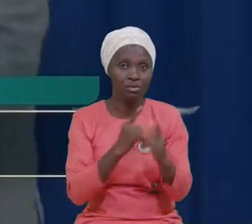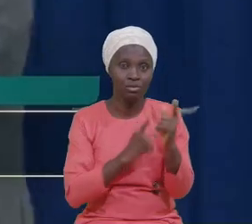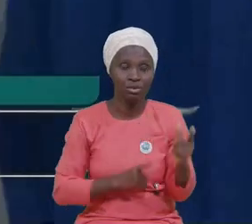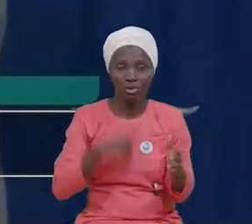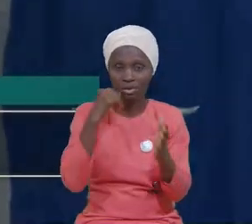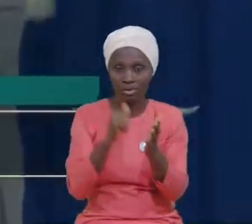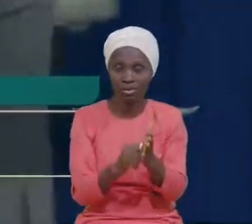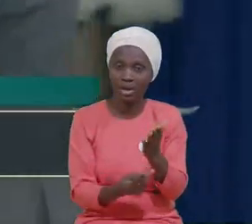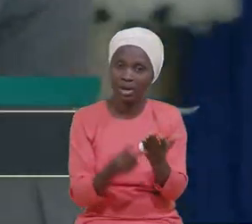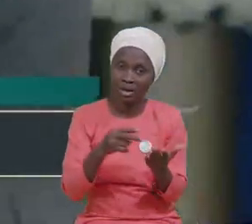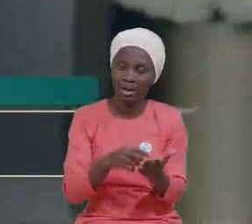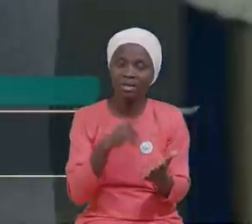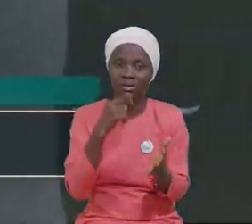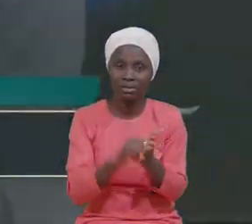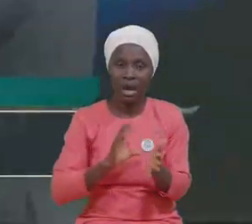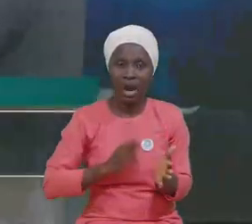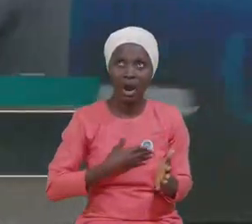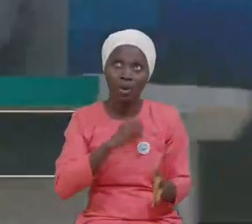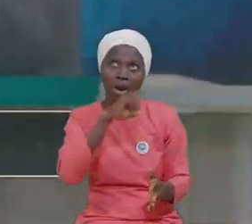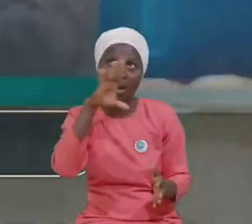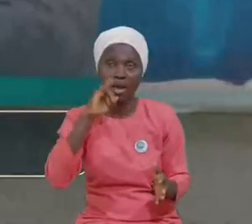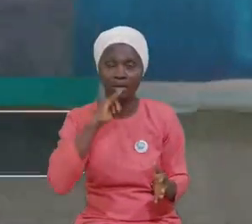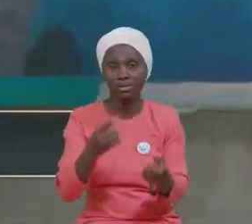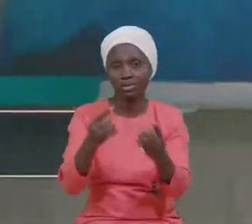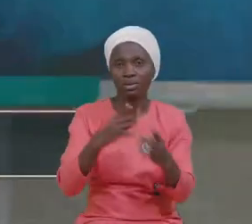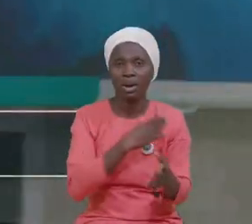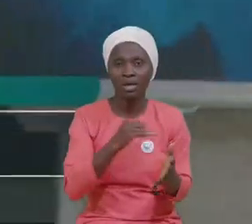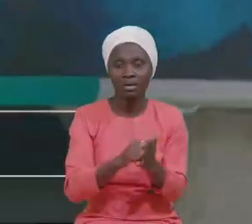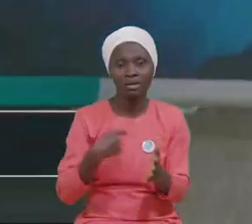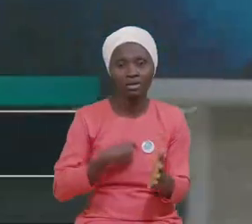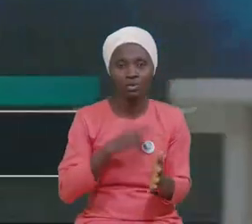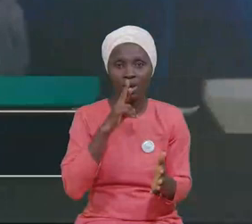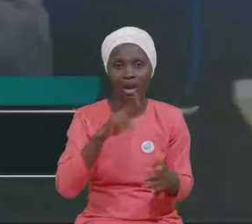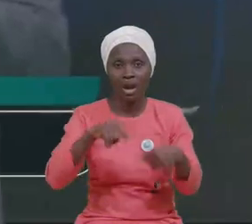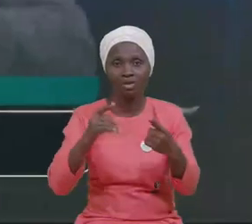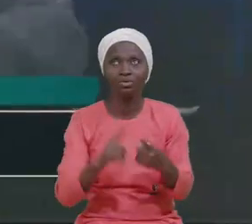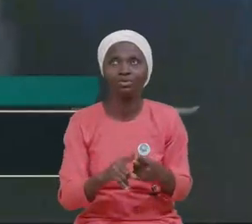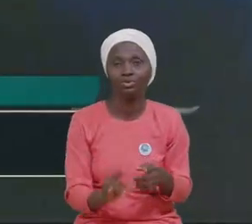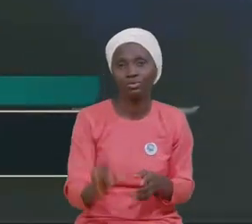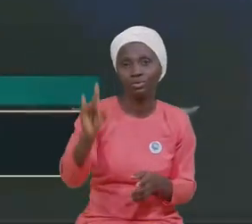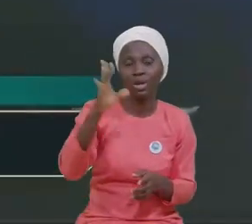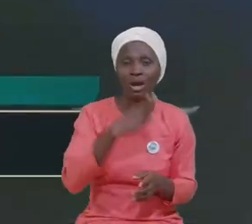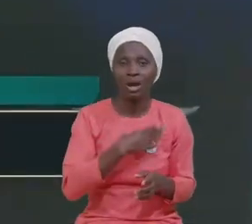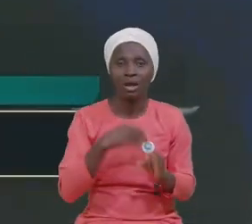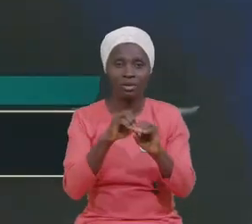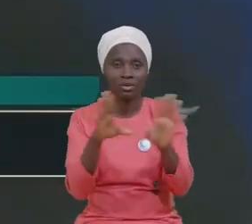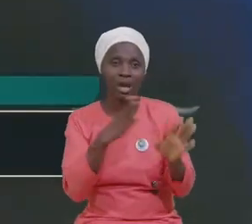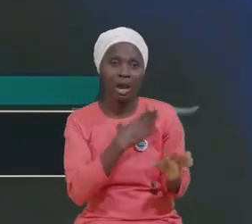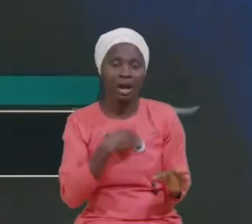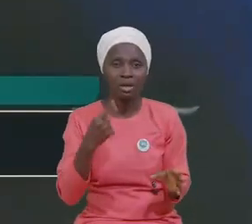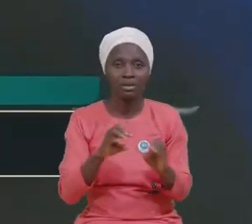Dieu dit que notre lumière est venue. Et nous allons maintenant prendre l'envol. Nous allons briller. Et